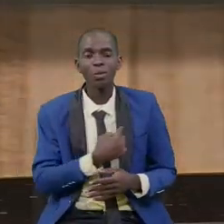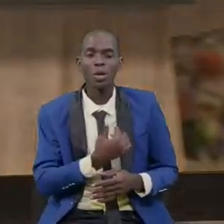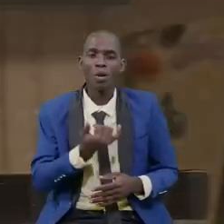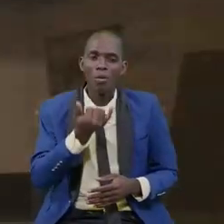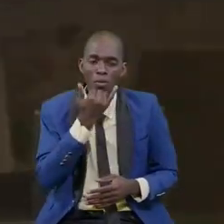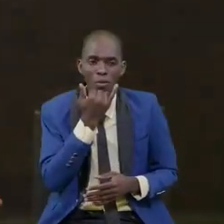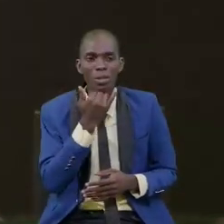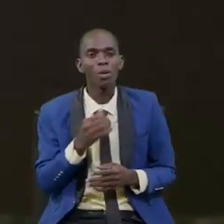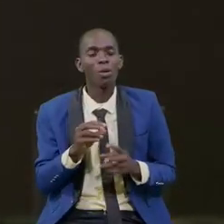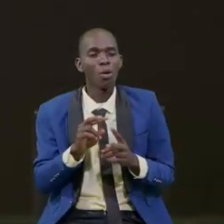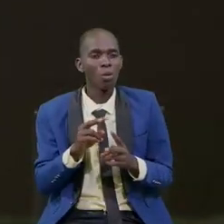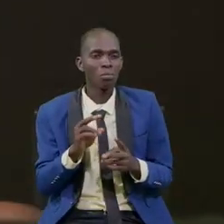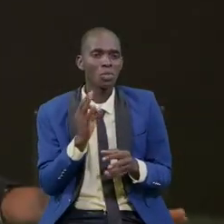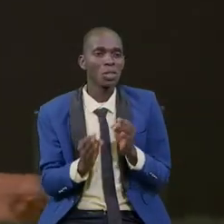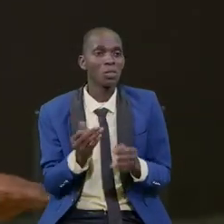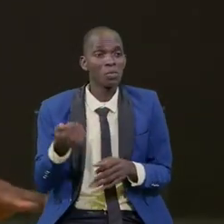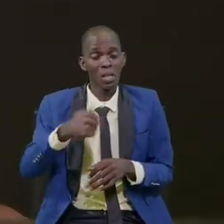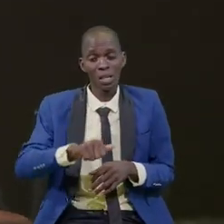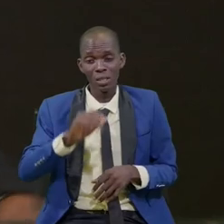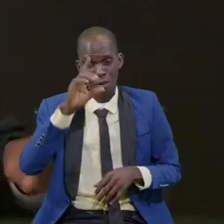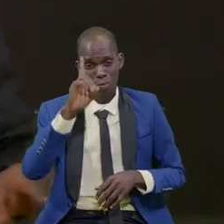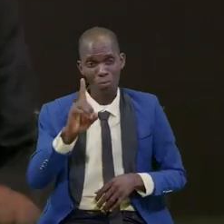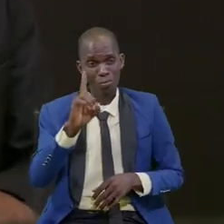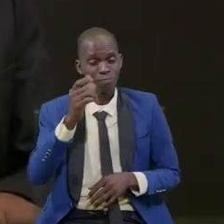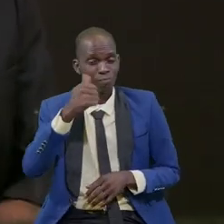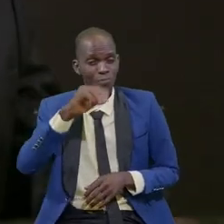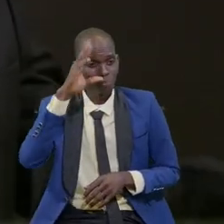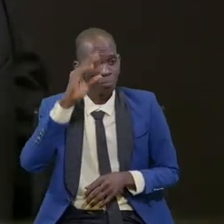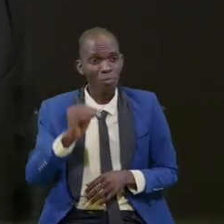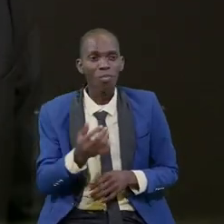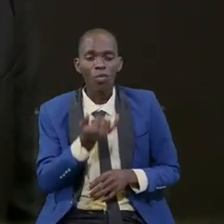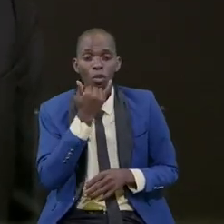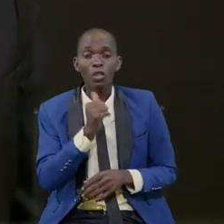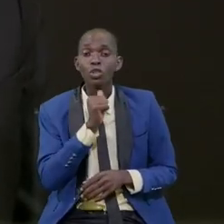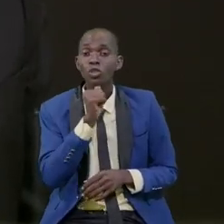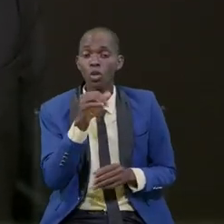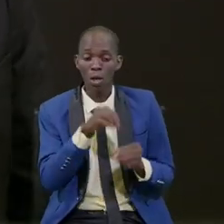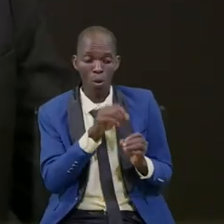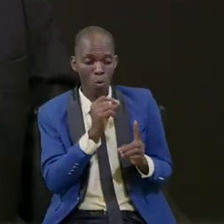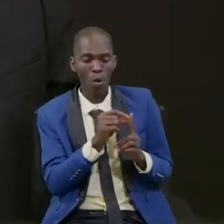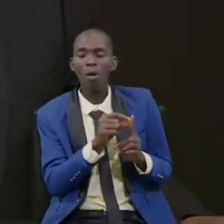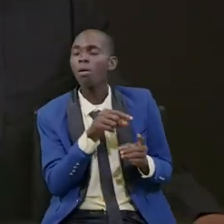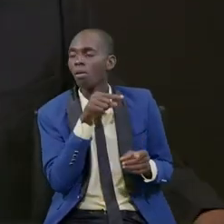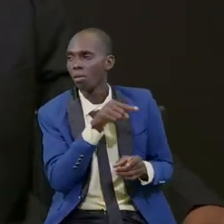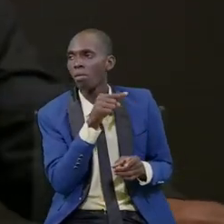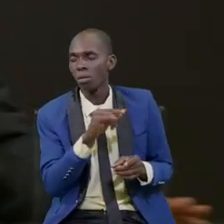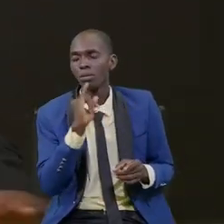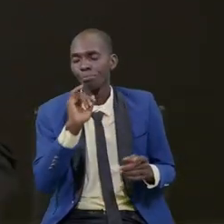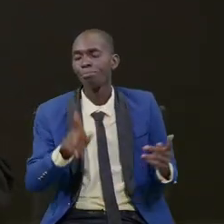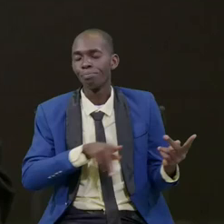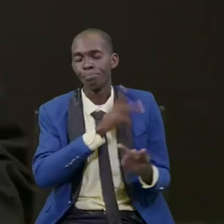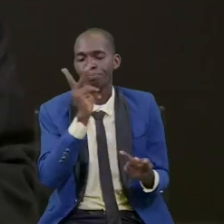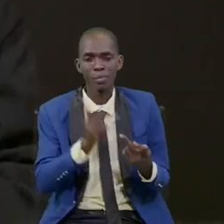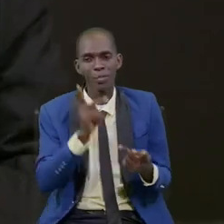de plusieurs manières. Si quelqu'un ne bronche point en parole, c'est un homme